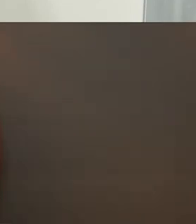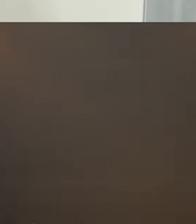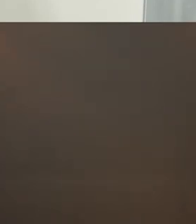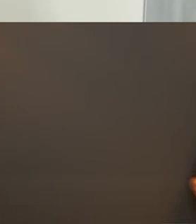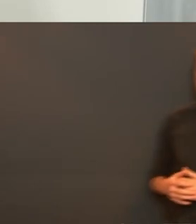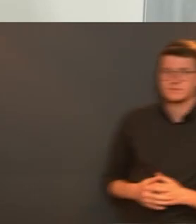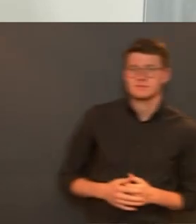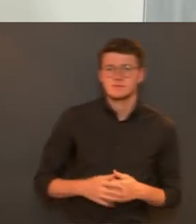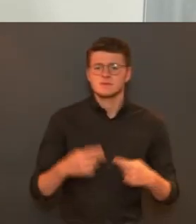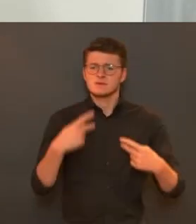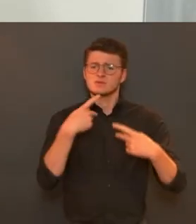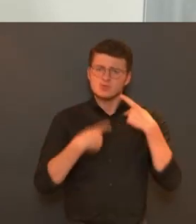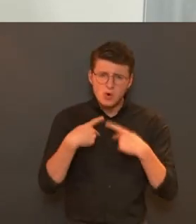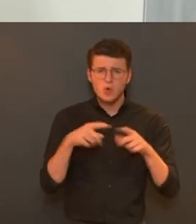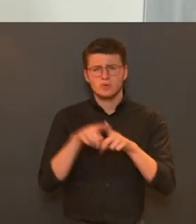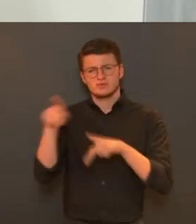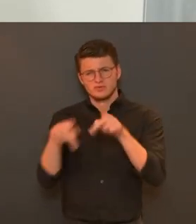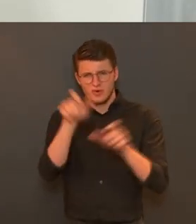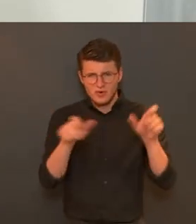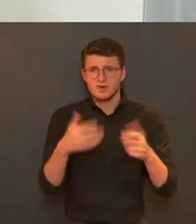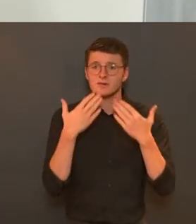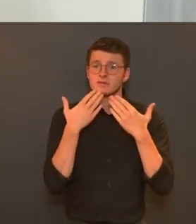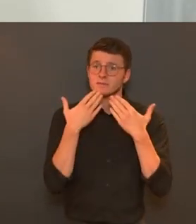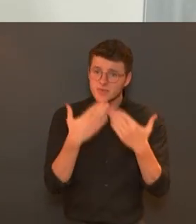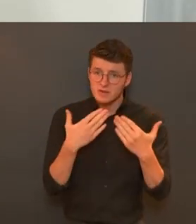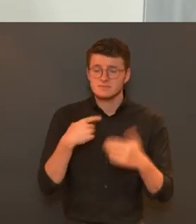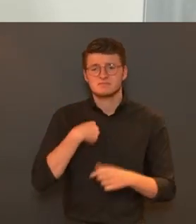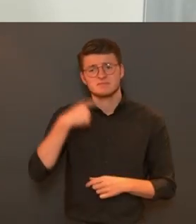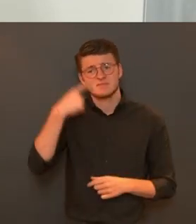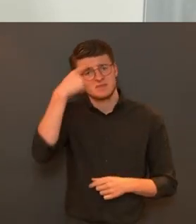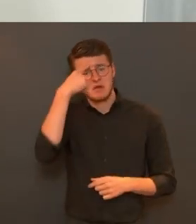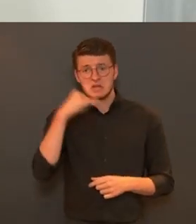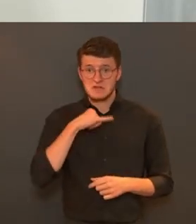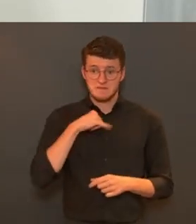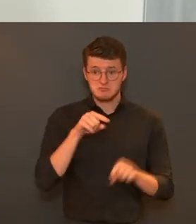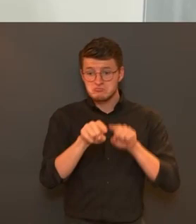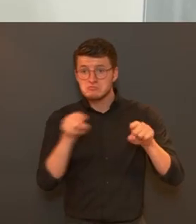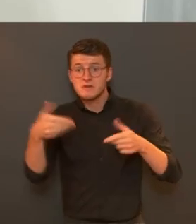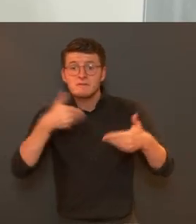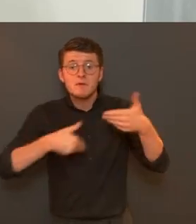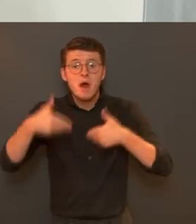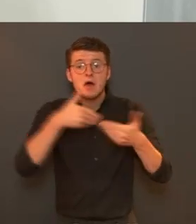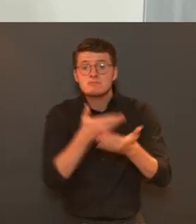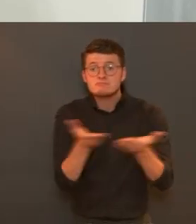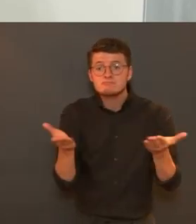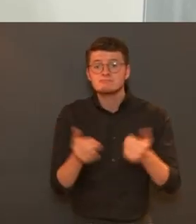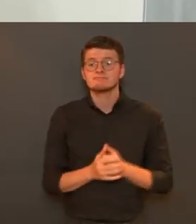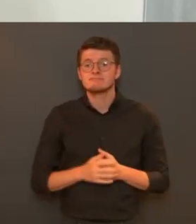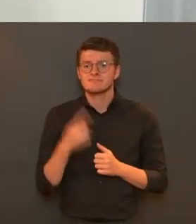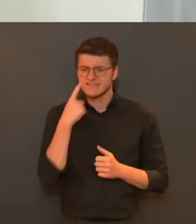elkaar. Je vous remercie. Dank u. Merci. Ik veronderstel dat er vragen zijn. Et je suppose qu'il y aura des questions maintenant. Ja.